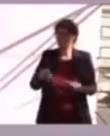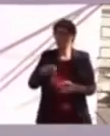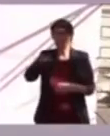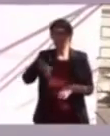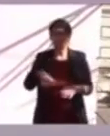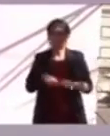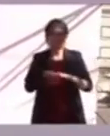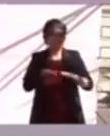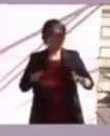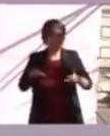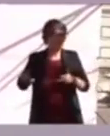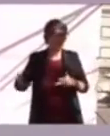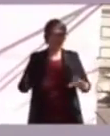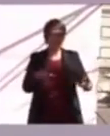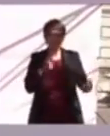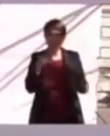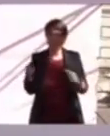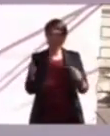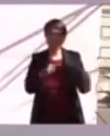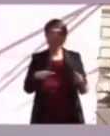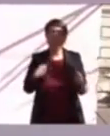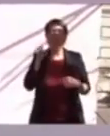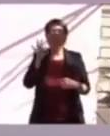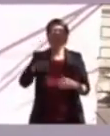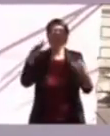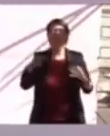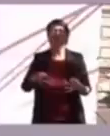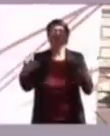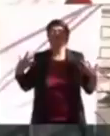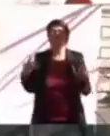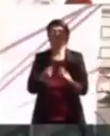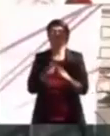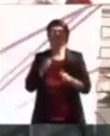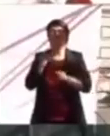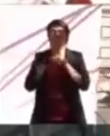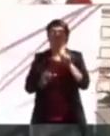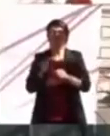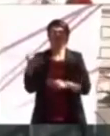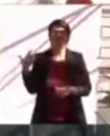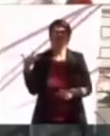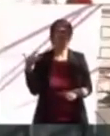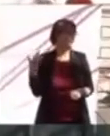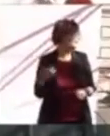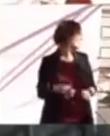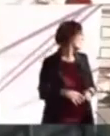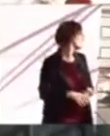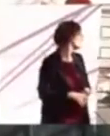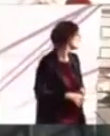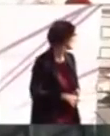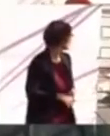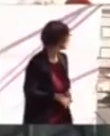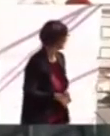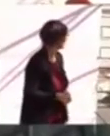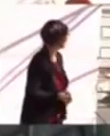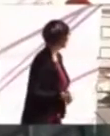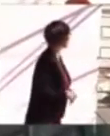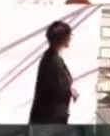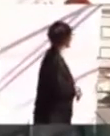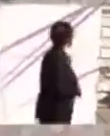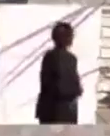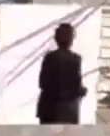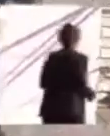decidere assieme davvero questo cambiamento grazie bene allora io direi che possiamo chiudere questa bella mattinata